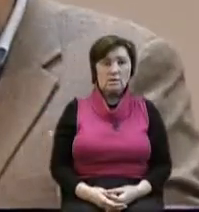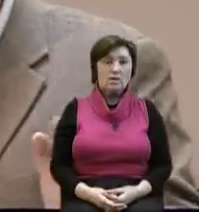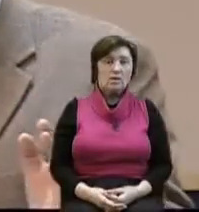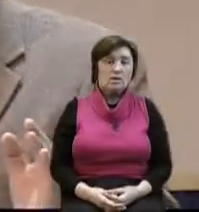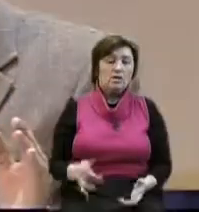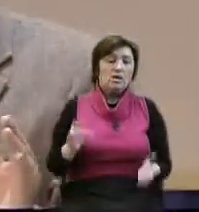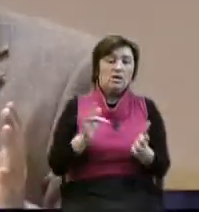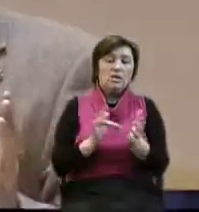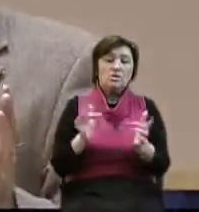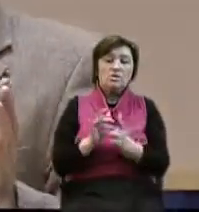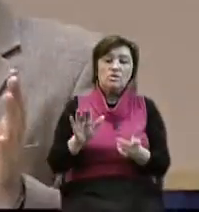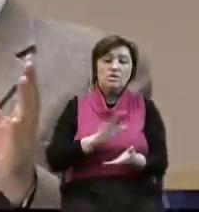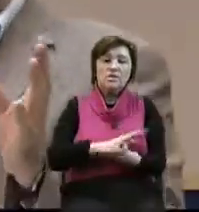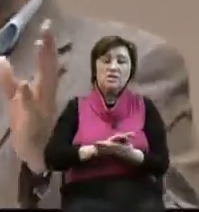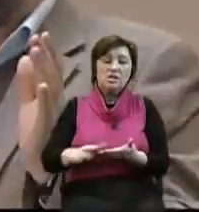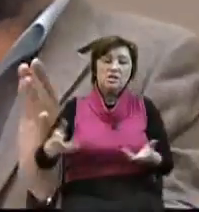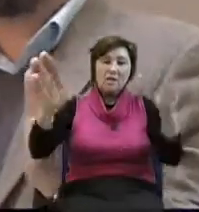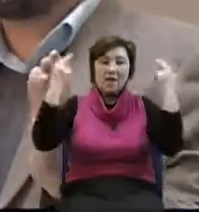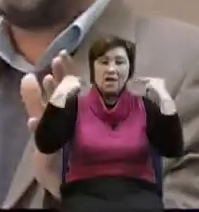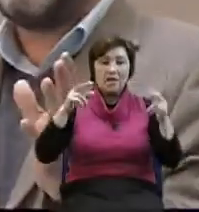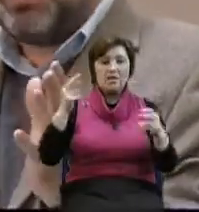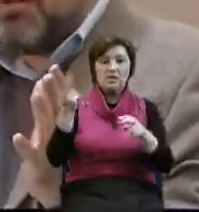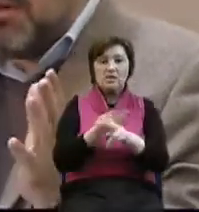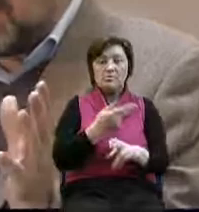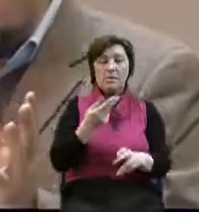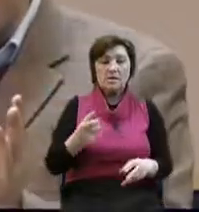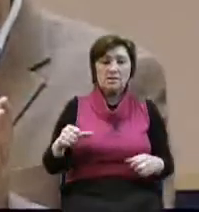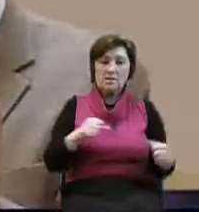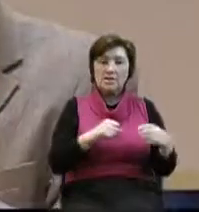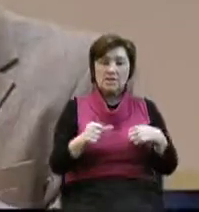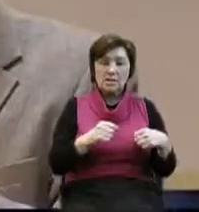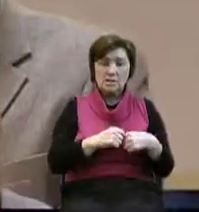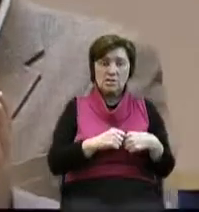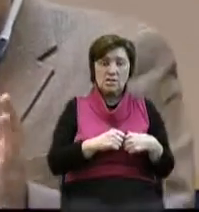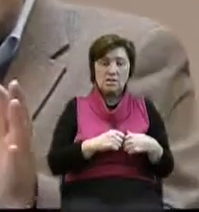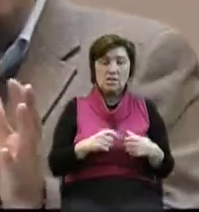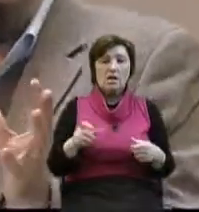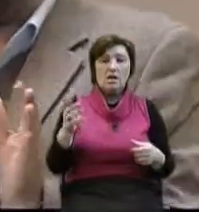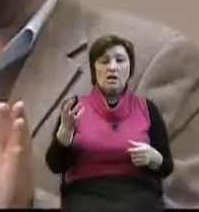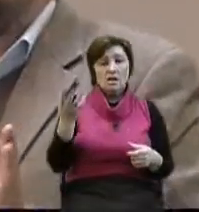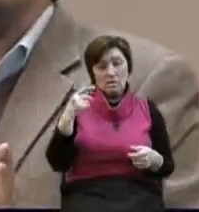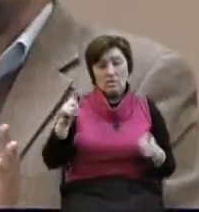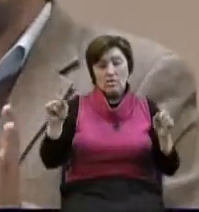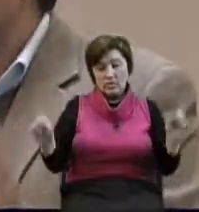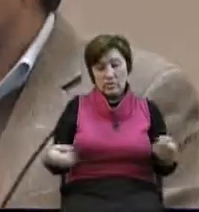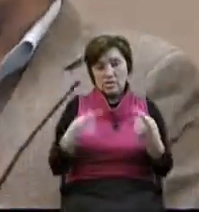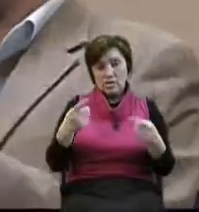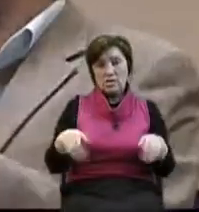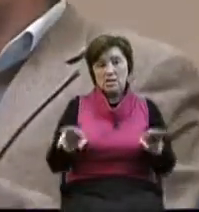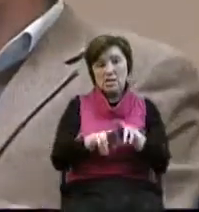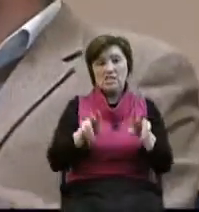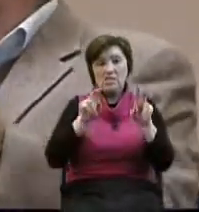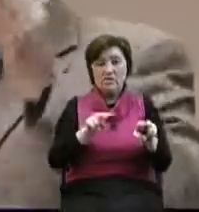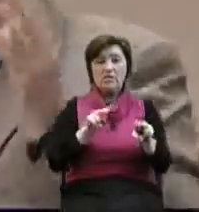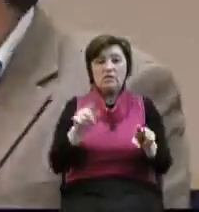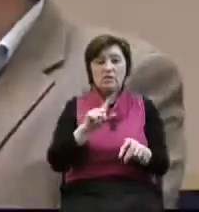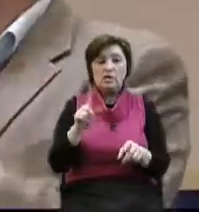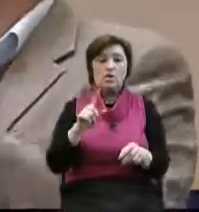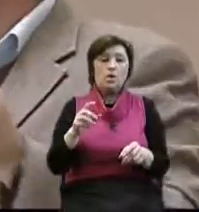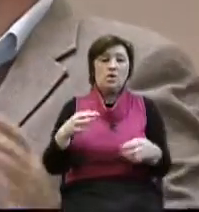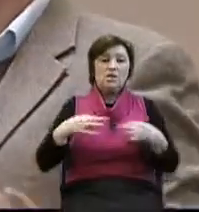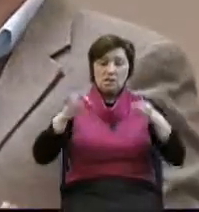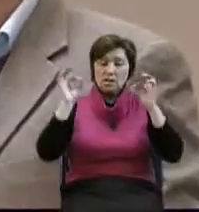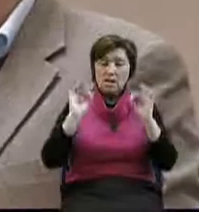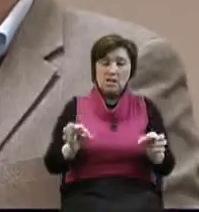Христа из мертвых является свидетельством Отца Небесного, что жертва, принесенная им, была принята, потому что Он